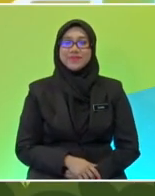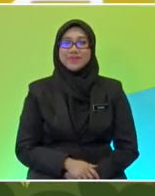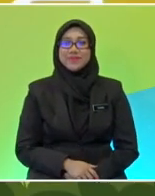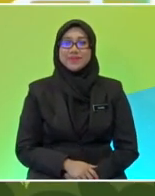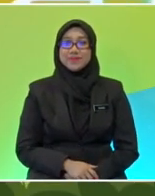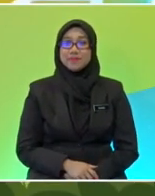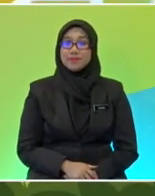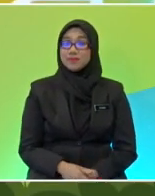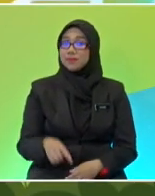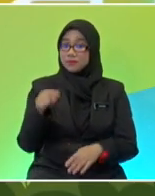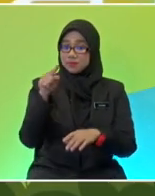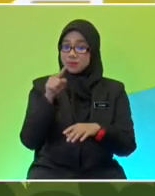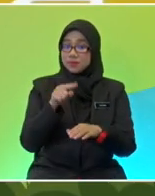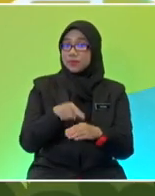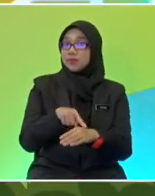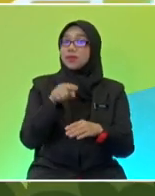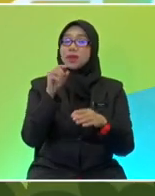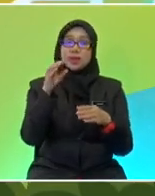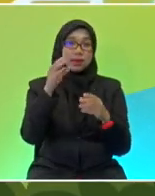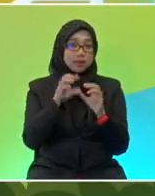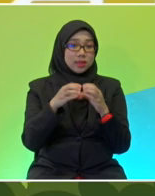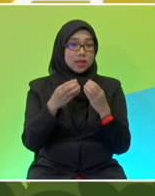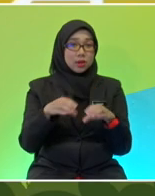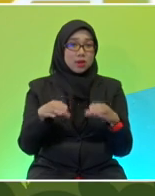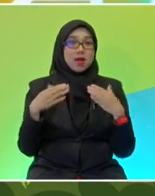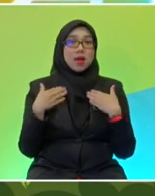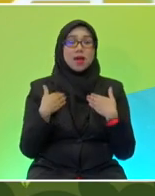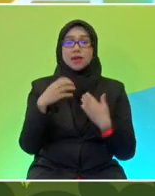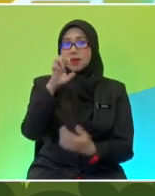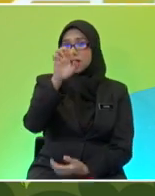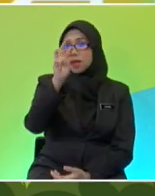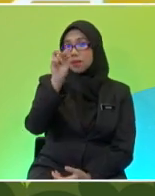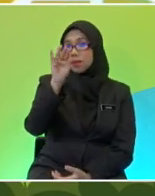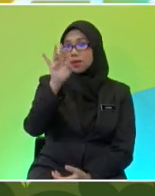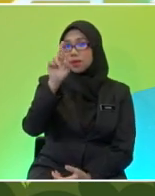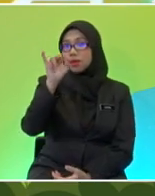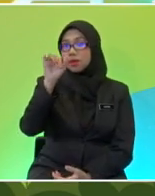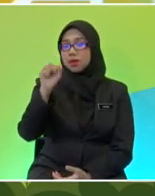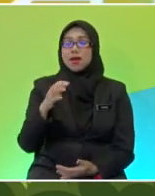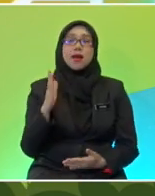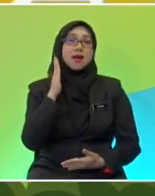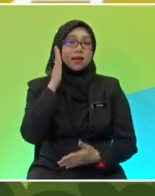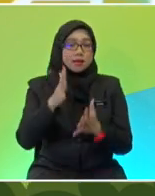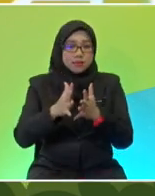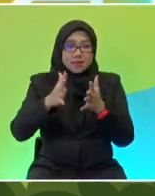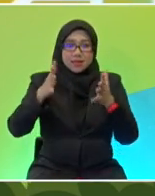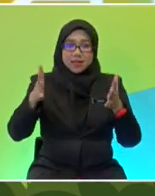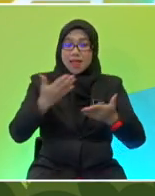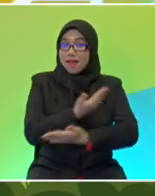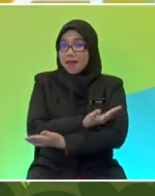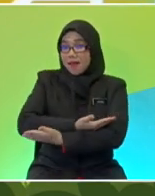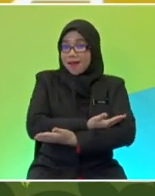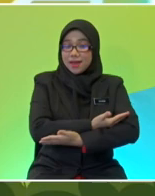di dalam telur ada embrio embrio tersebut akan membesar menjadi anak ayam dalam